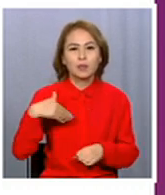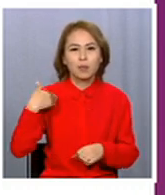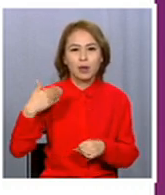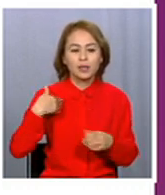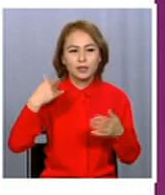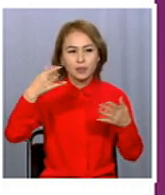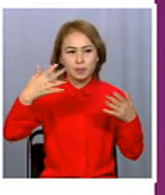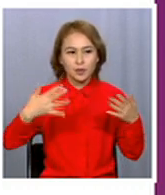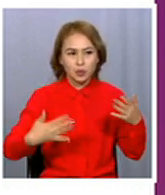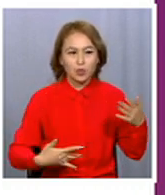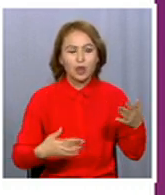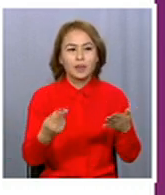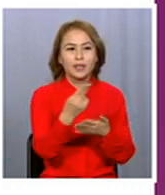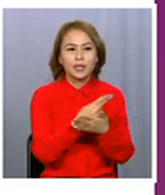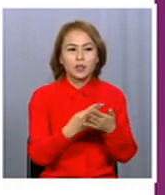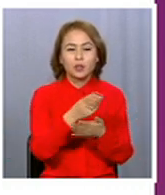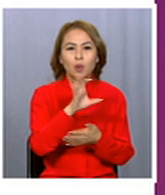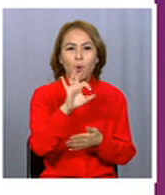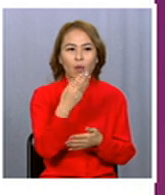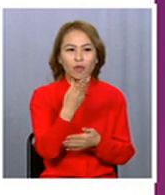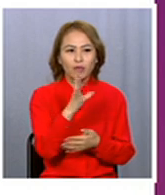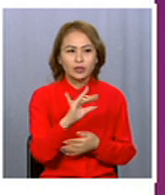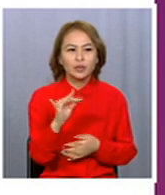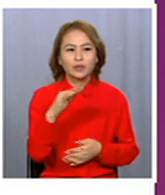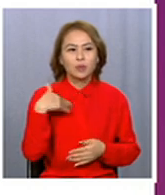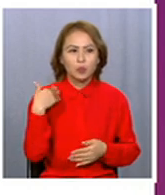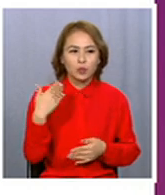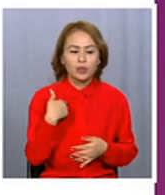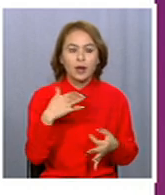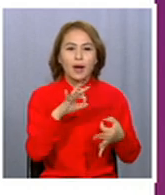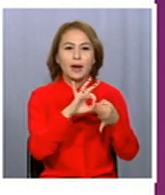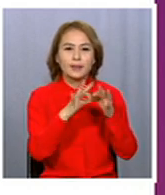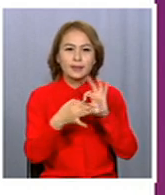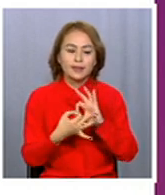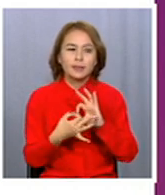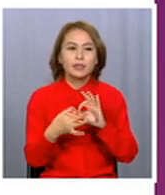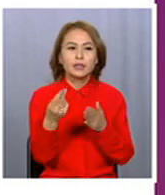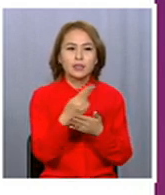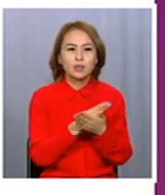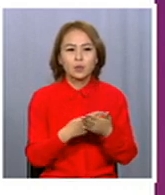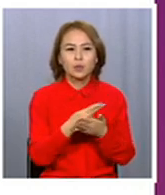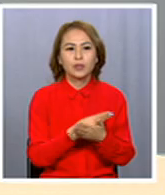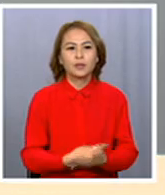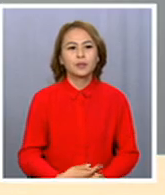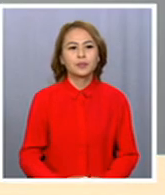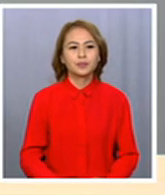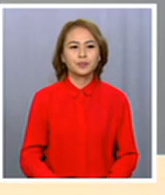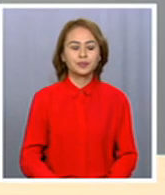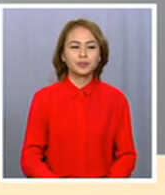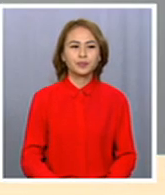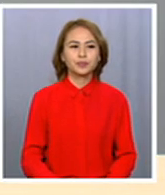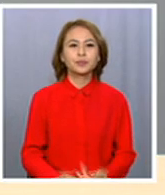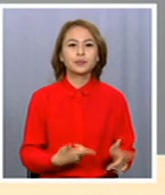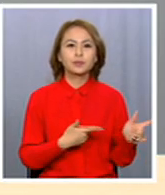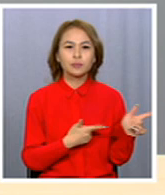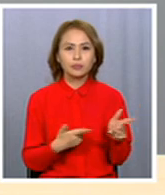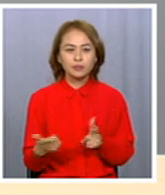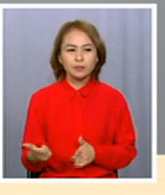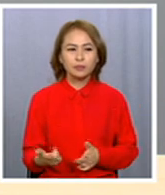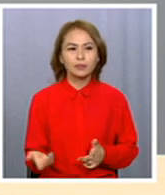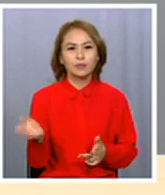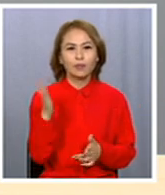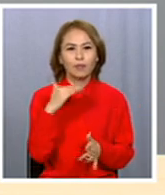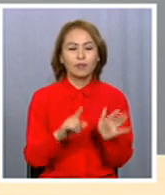составите полезное меню, нарисуйте овощи и фрукты, оцените рисунки. Готовы, ребята?